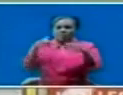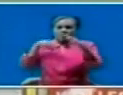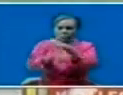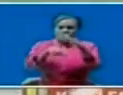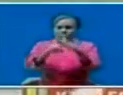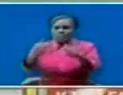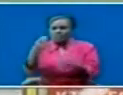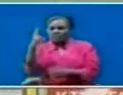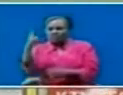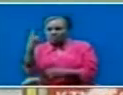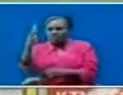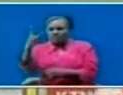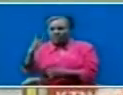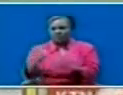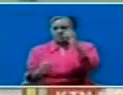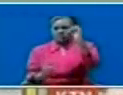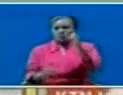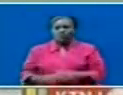Kabras 24-0.